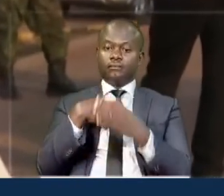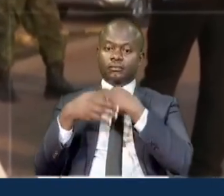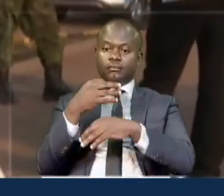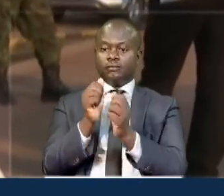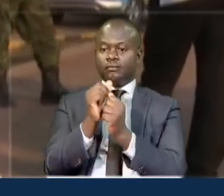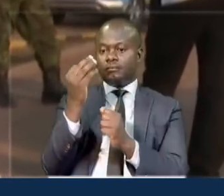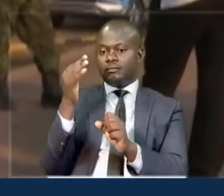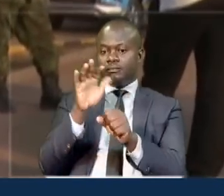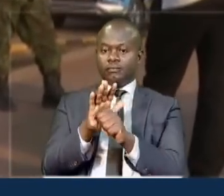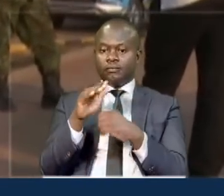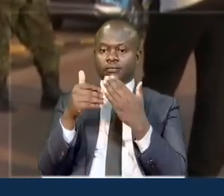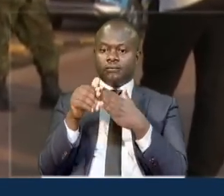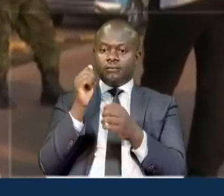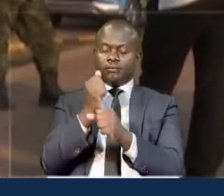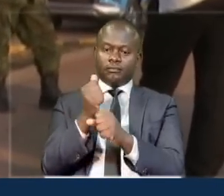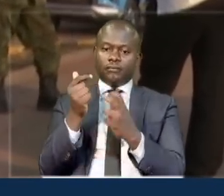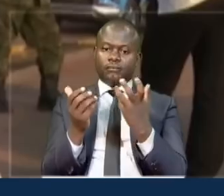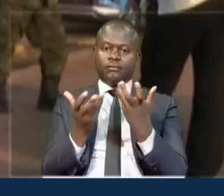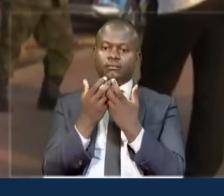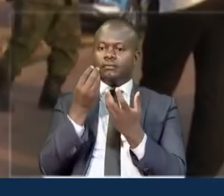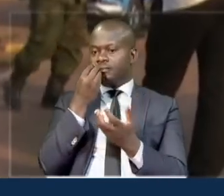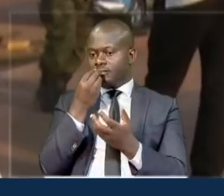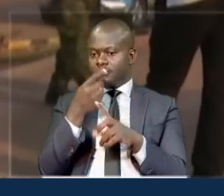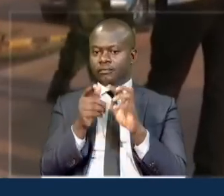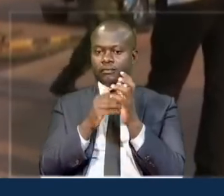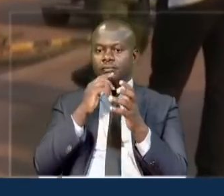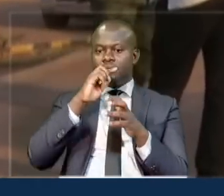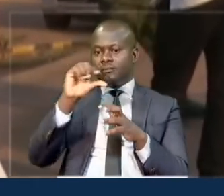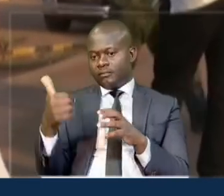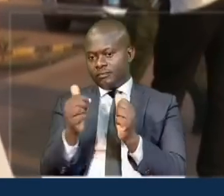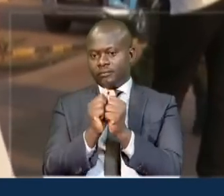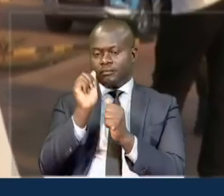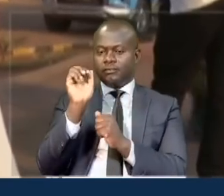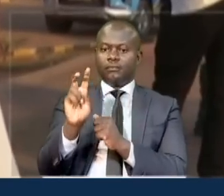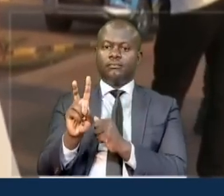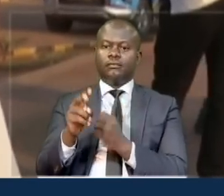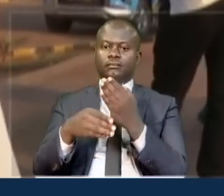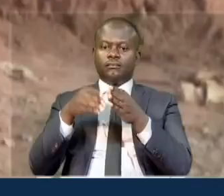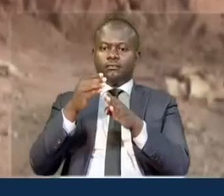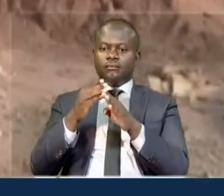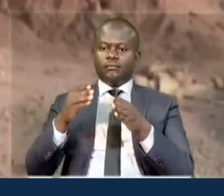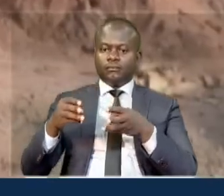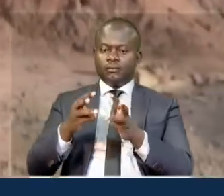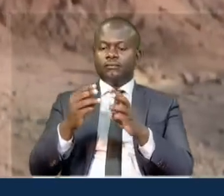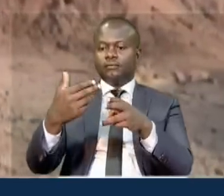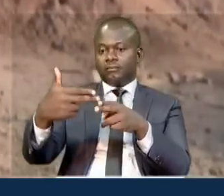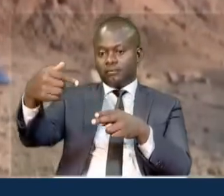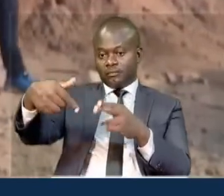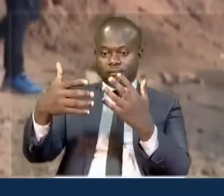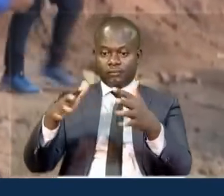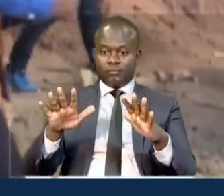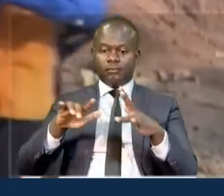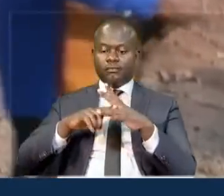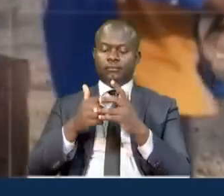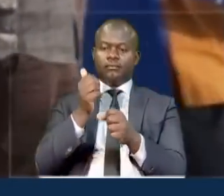izi nganda hanini zikora ibijyanye n'ibiryo icyakora hari izindi 12 zirimo kubakwa ku buryo uyu mwaka uzarangira